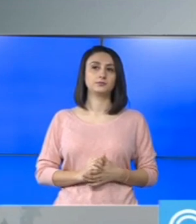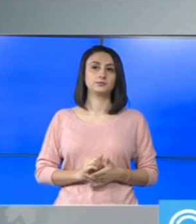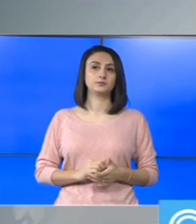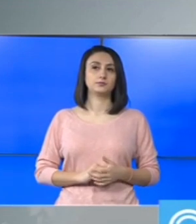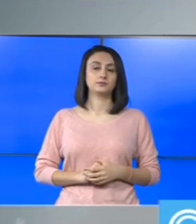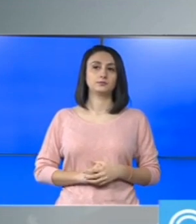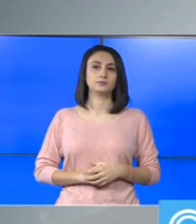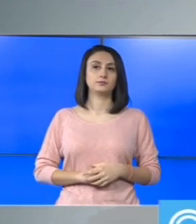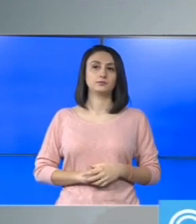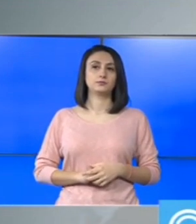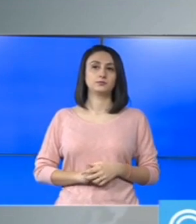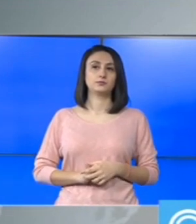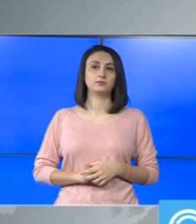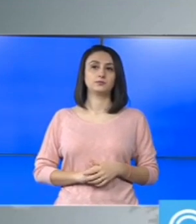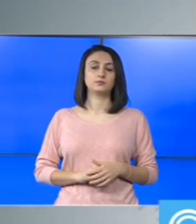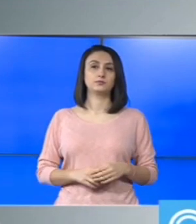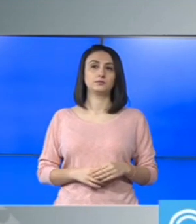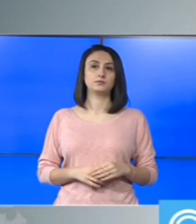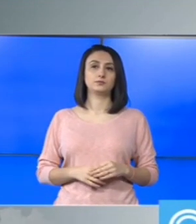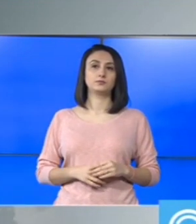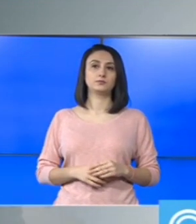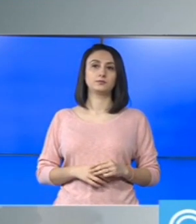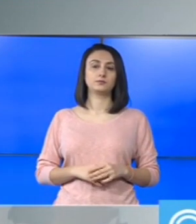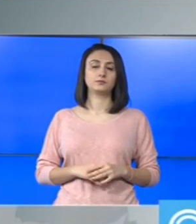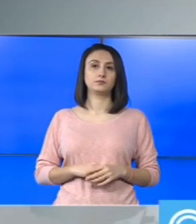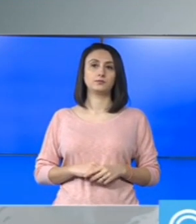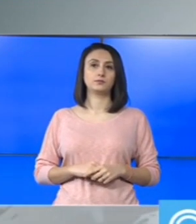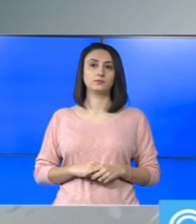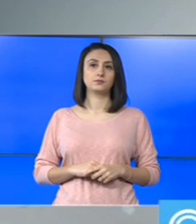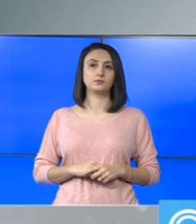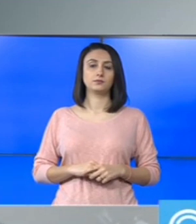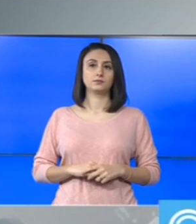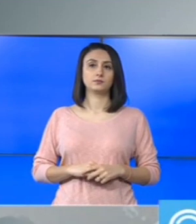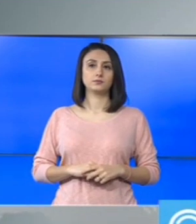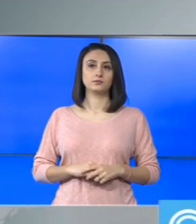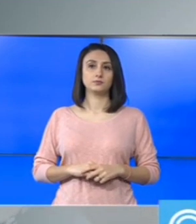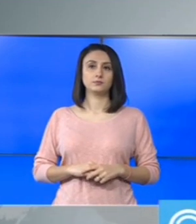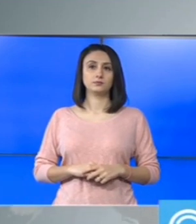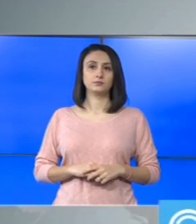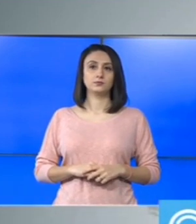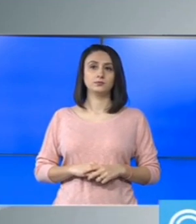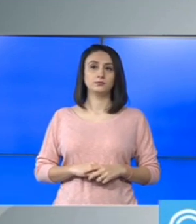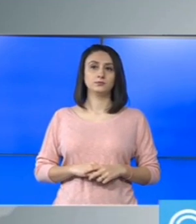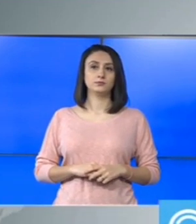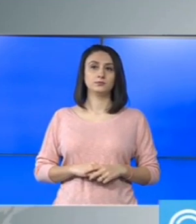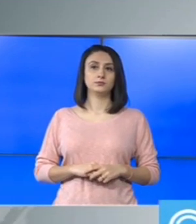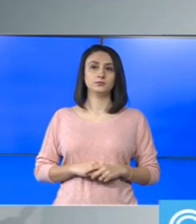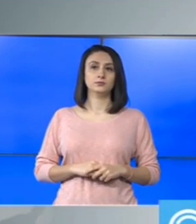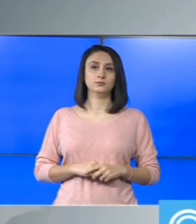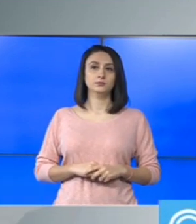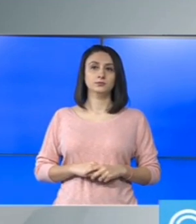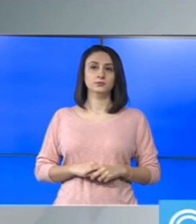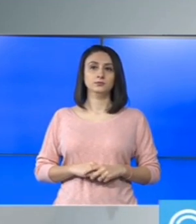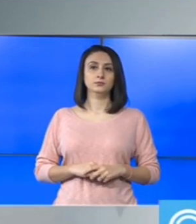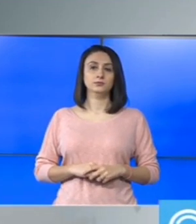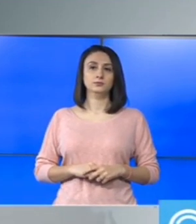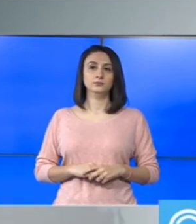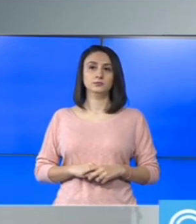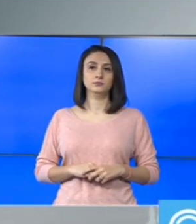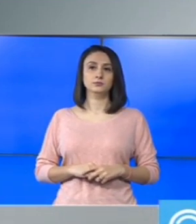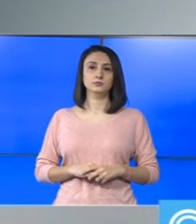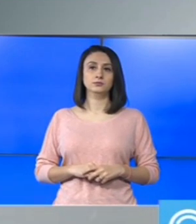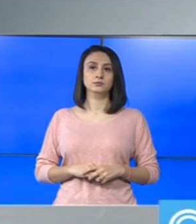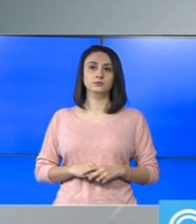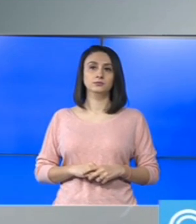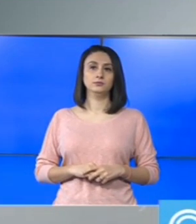modificări ale stării de sănătate ulterior părăsind centrul de vaccinare a doua zi pentru e martie în jurul orei opt în timp ce se